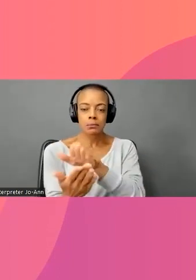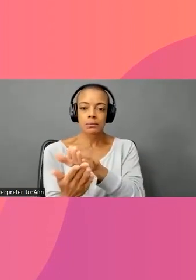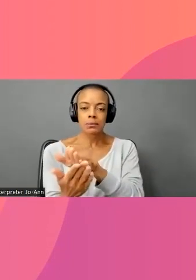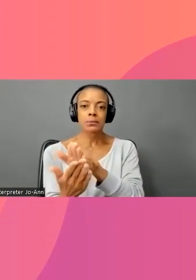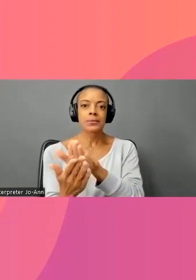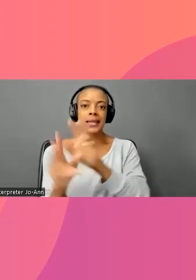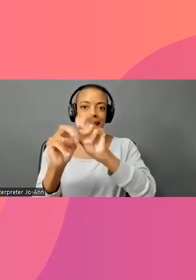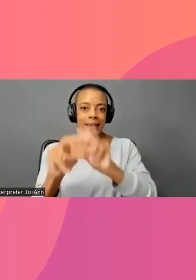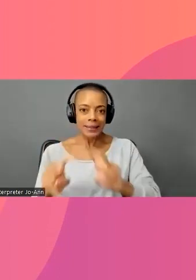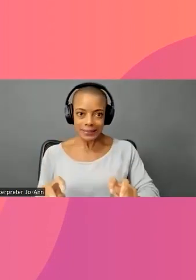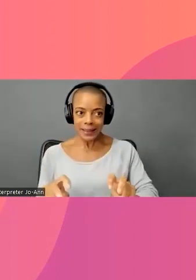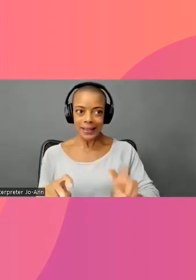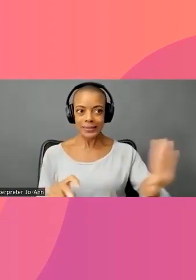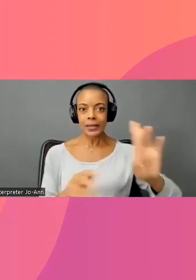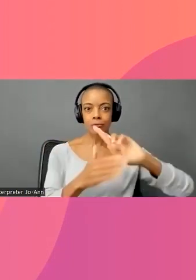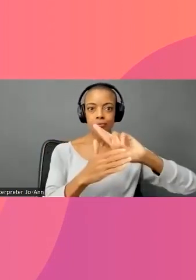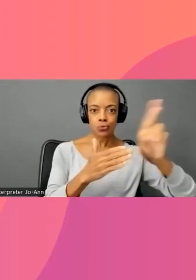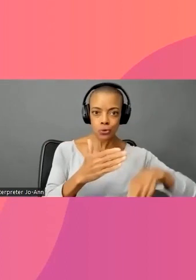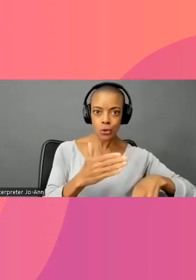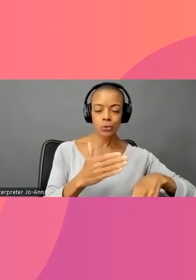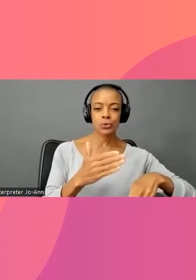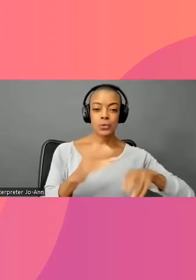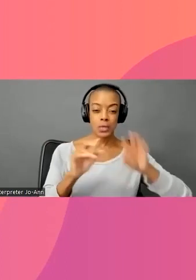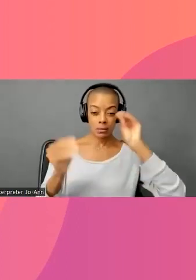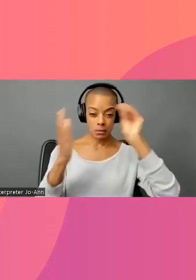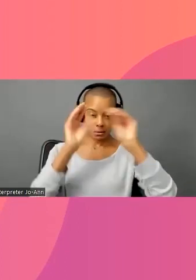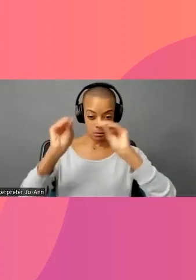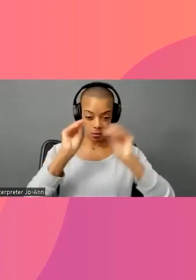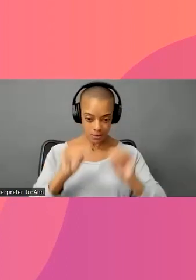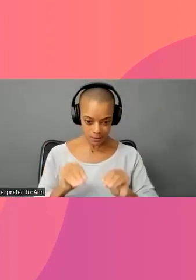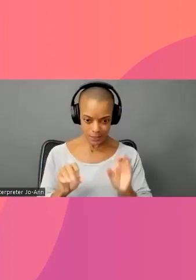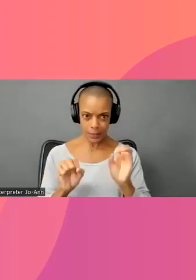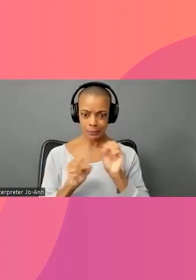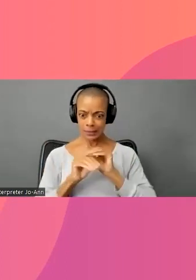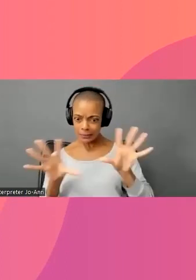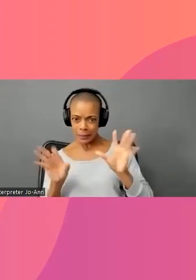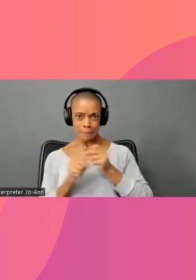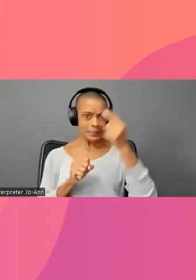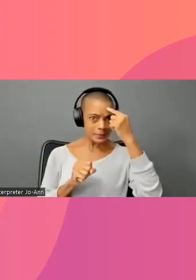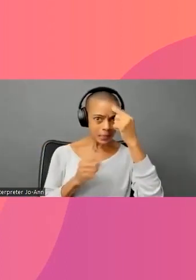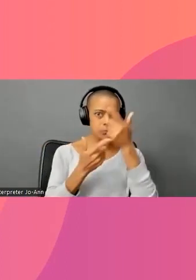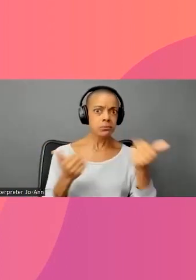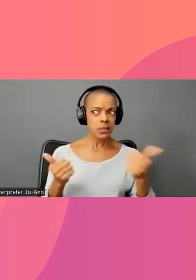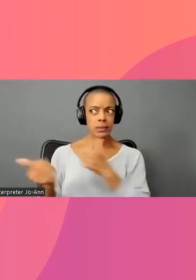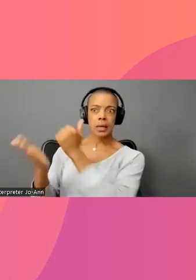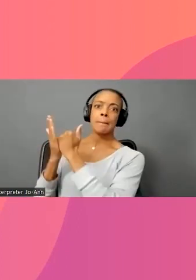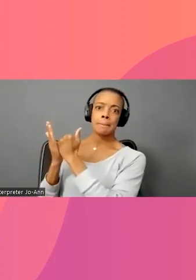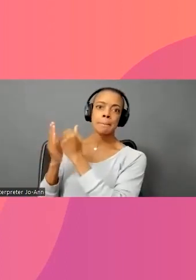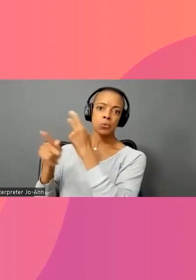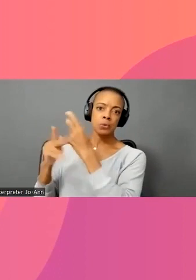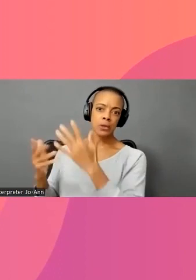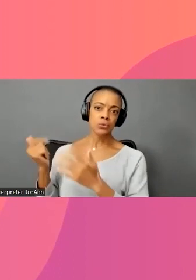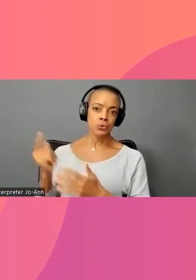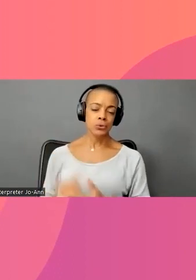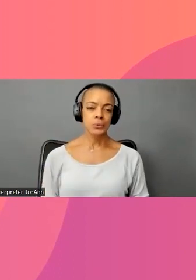et quelle méthodologie d'analyse j'allais utiliser pour va en venir à des